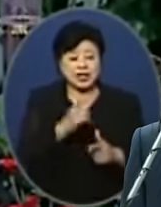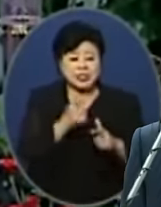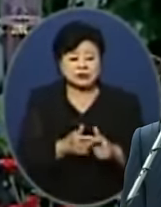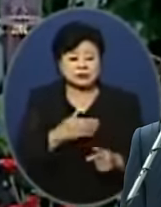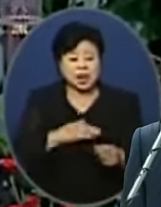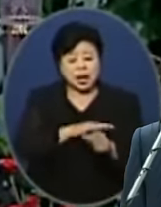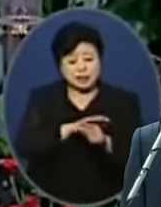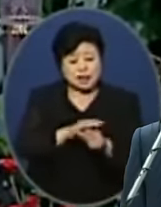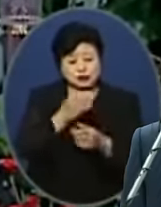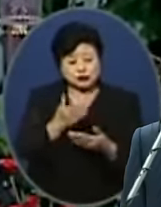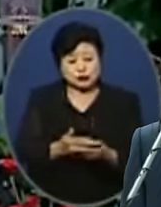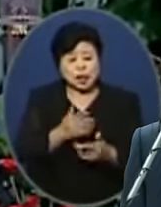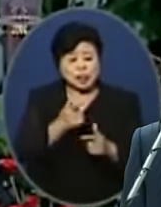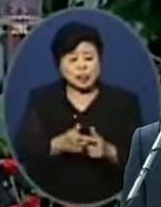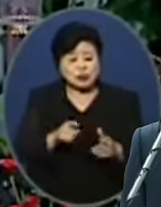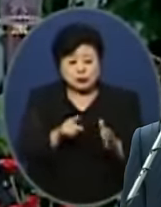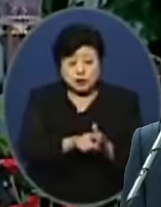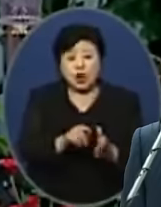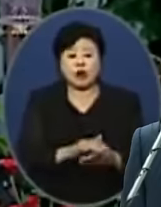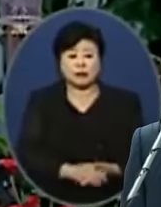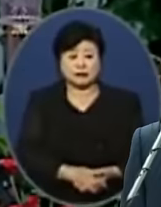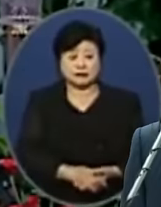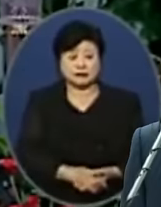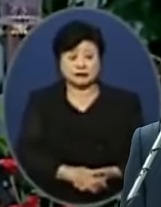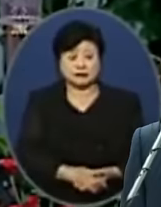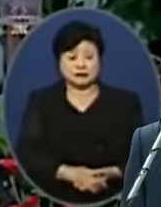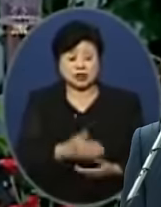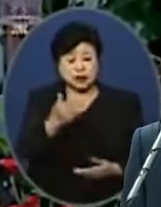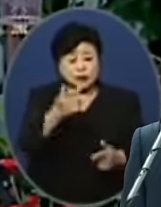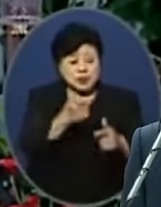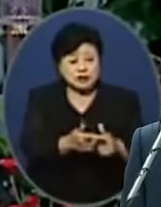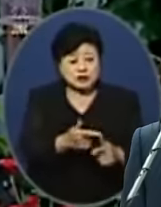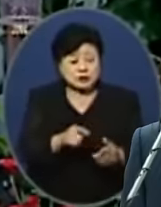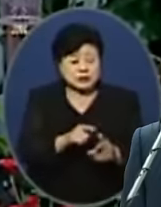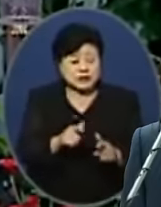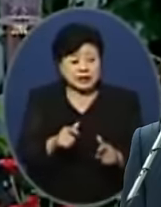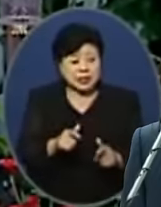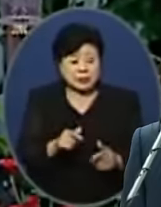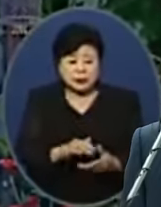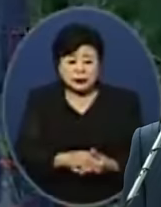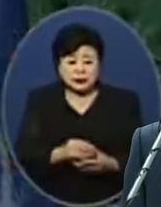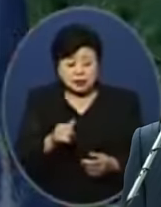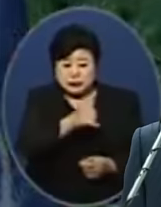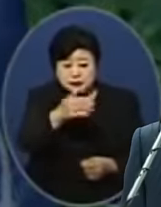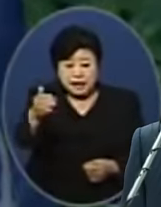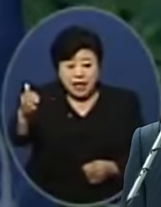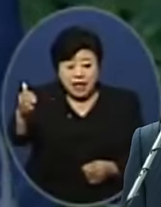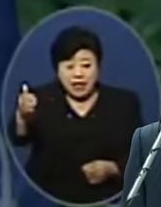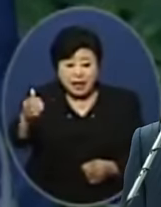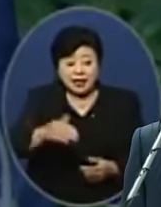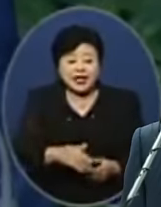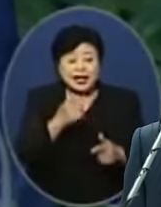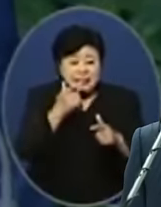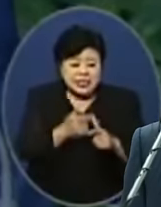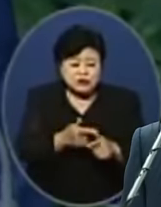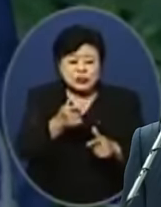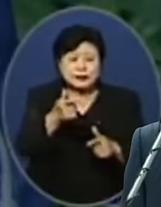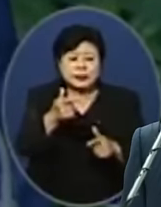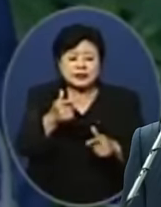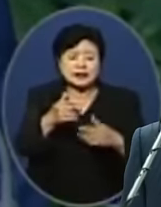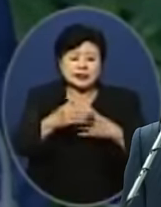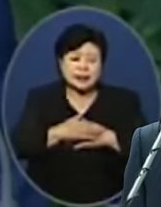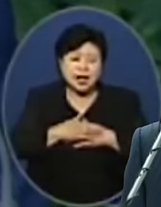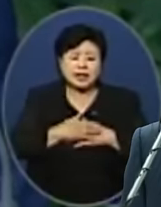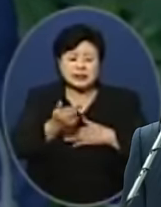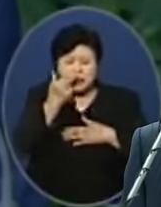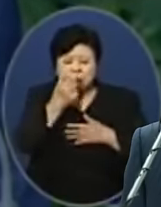예수님이 나를 사랑하면 내가 예수님을 믿지 않습니까? 여러분 예수님이 안 믿어지는 사람이 있습니까? 예수님이